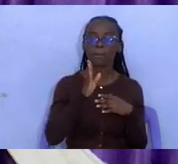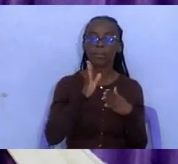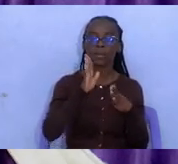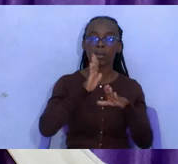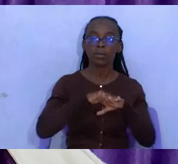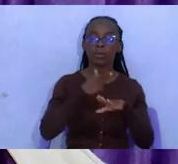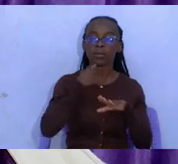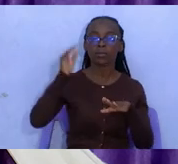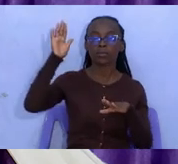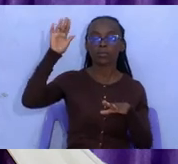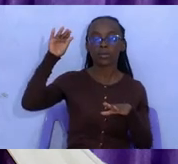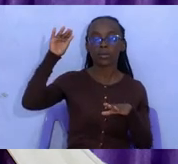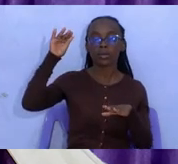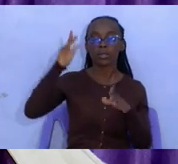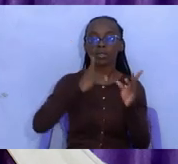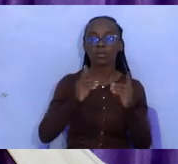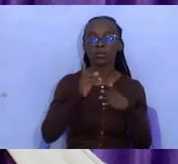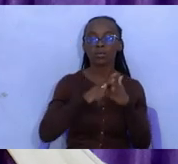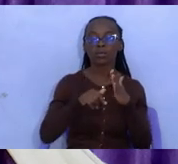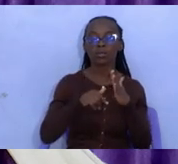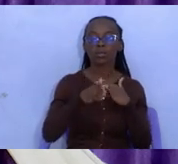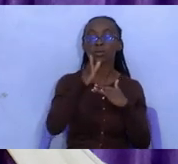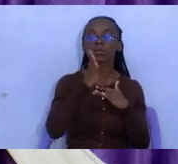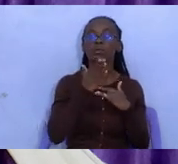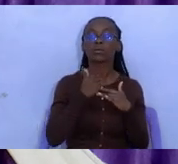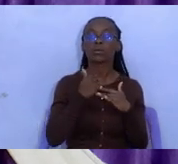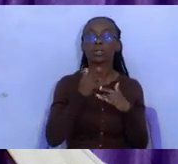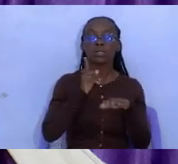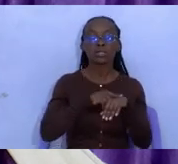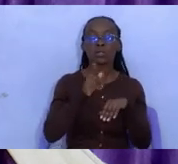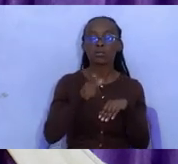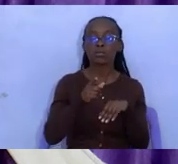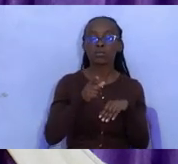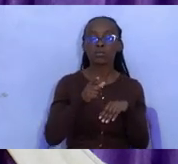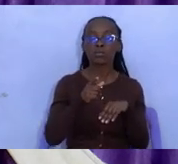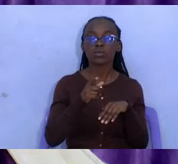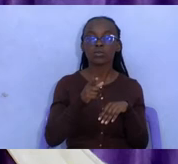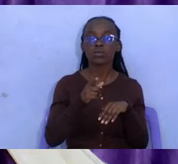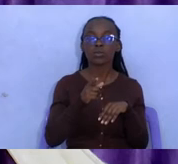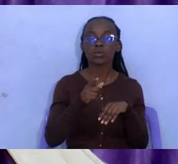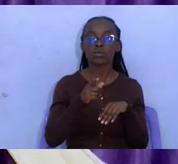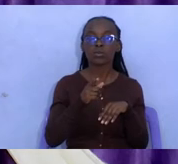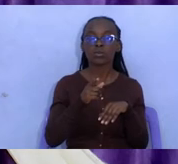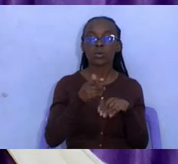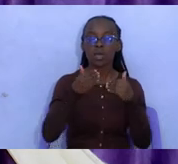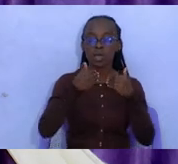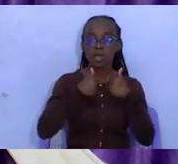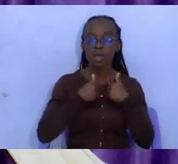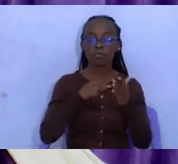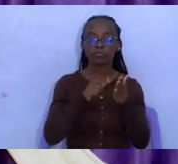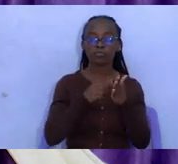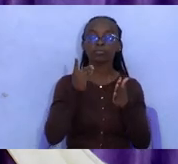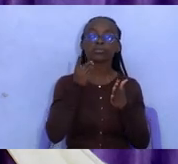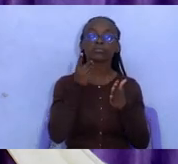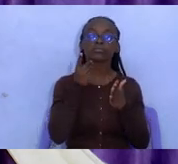nitimize maono Mungu ako nayo. Nataka kutangaza katika jina la Yesu, wakati unajitia hii nia, hata wokovu utaingia kwa familia yako.